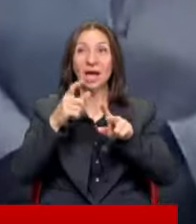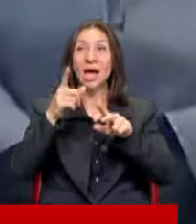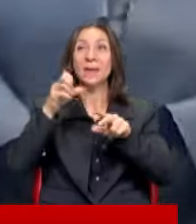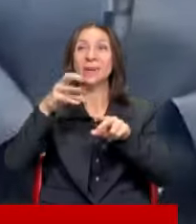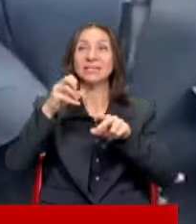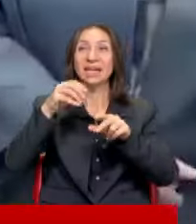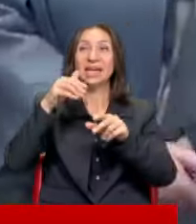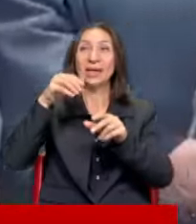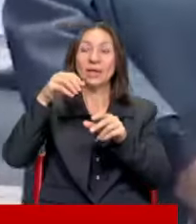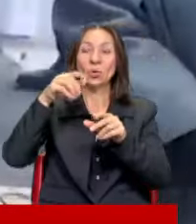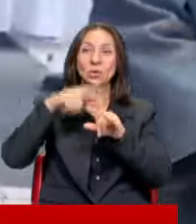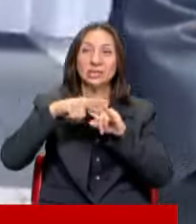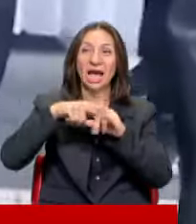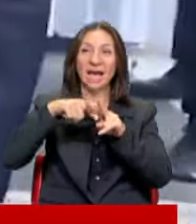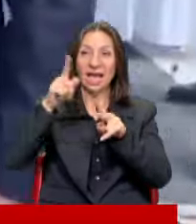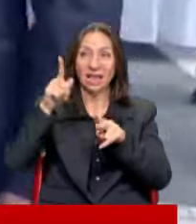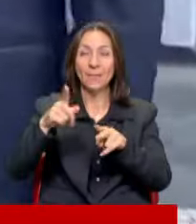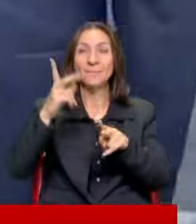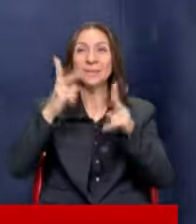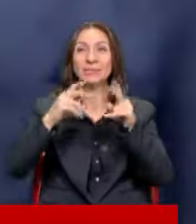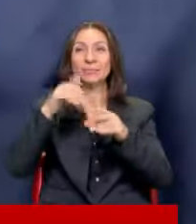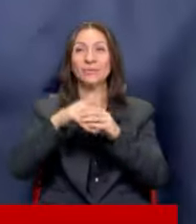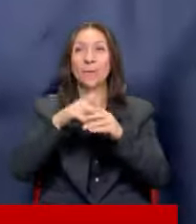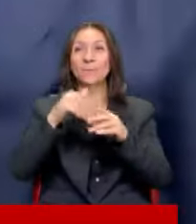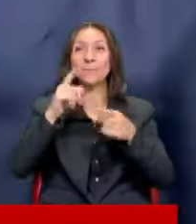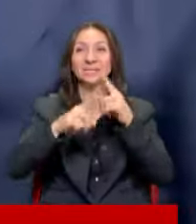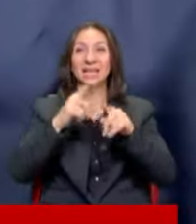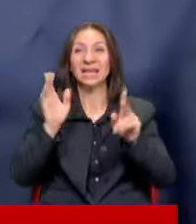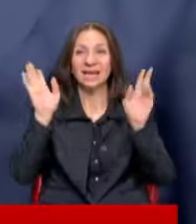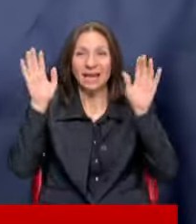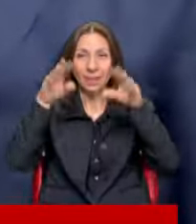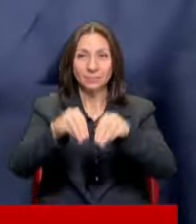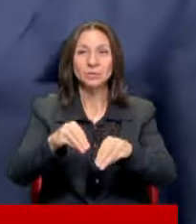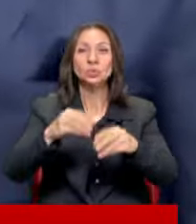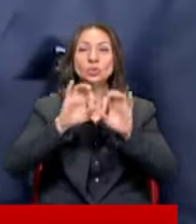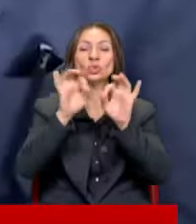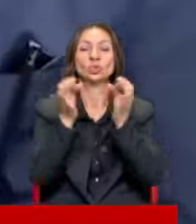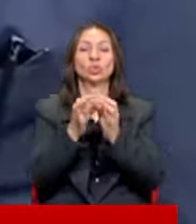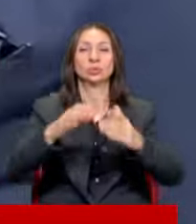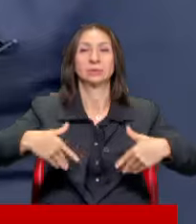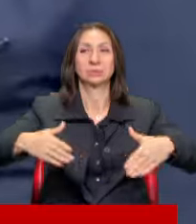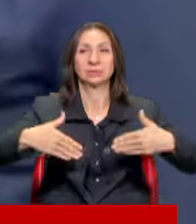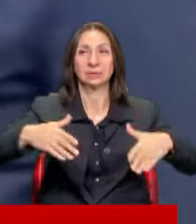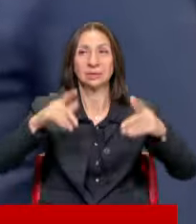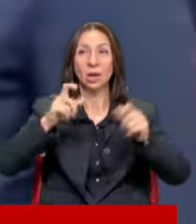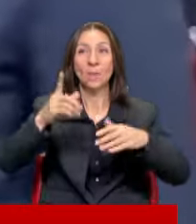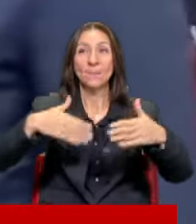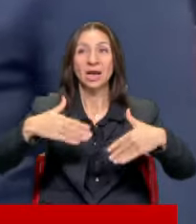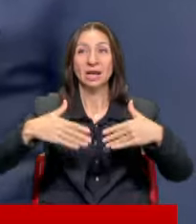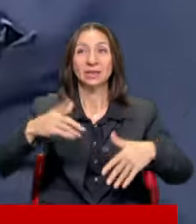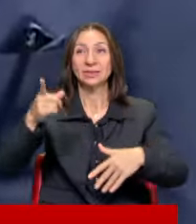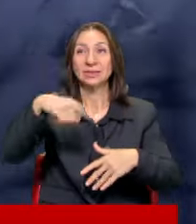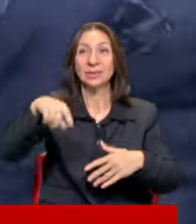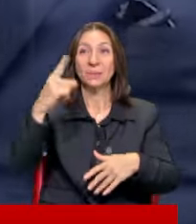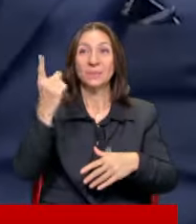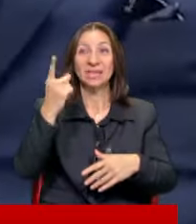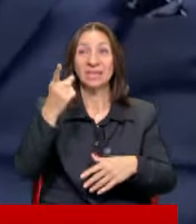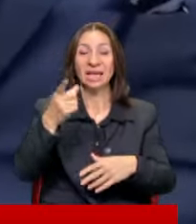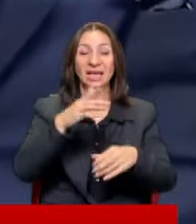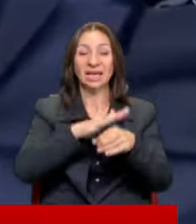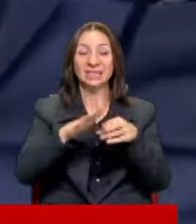Akar bazı milletvekilleri ve Partililerin katılımıyla sucuk Partisi düzenlenmişti o partide mangal başındakiler biri